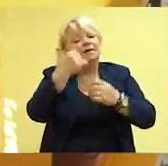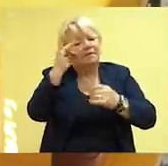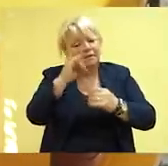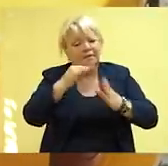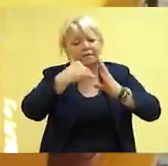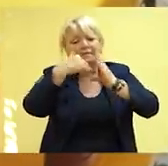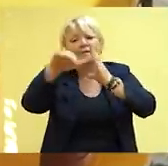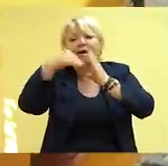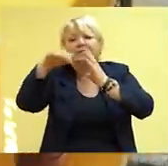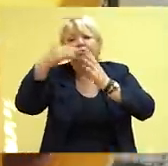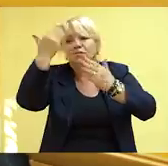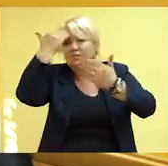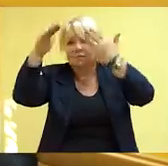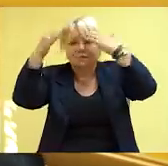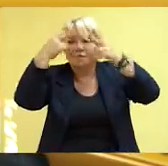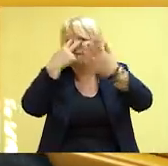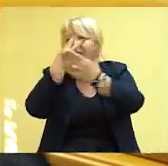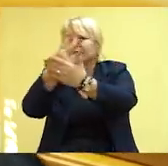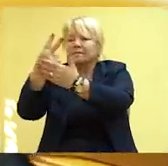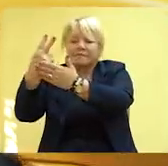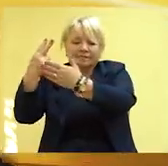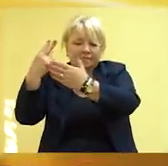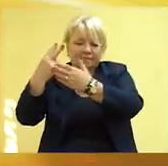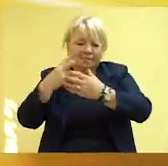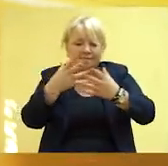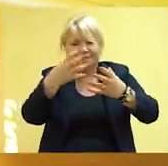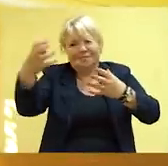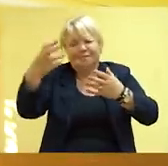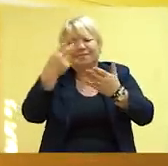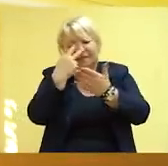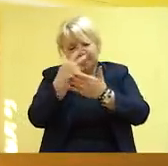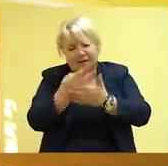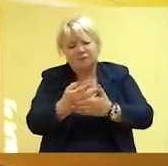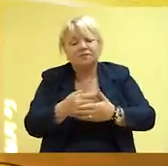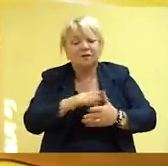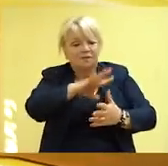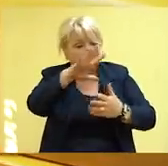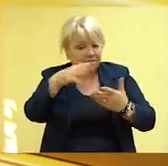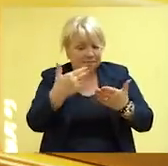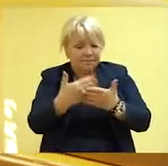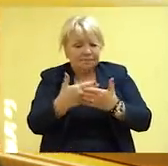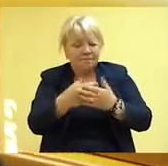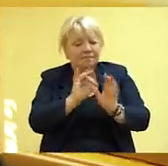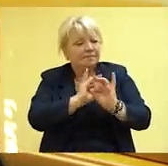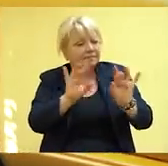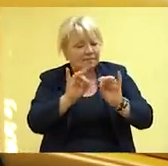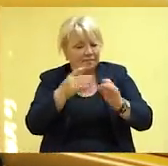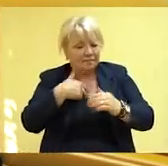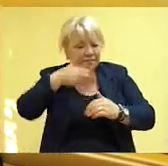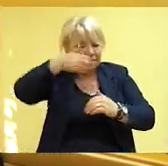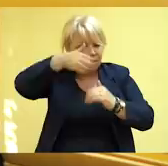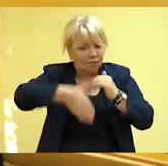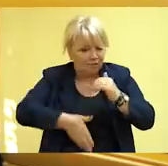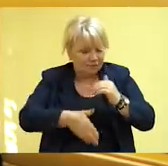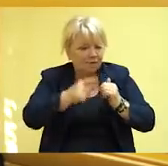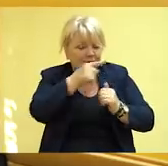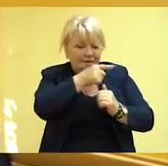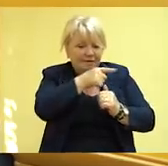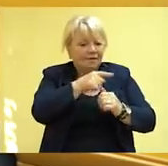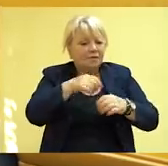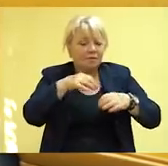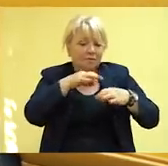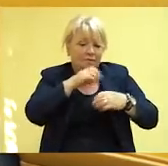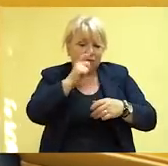რომ სხვებმაც ნახონ ჩვენი ვიდეოები. რა შეიძლება დღევანდელ განხილვას მოუჩით ფლობელის დიდი თხოვნით